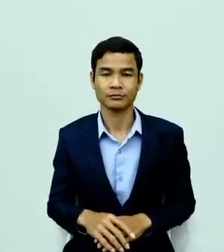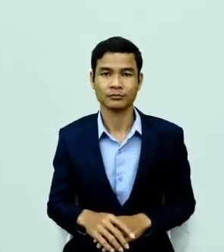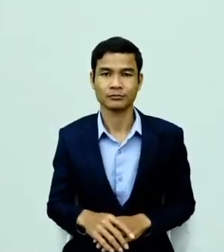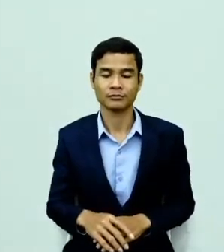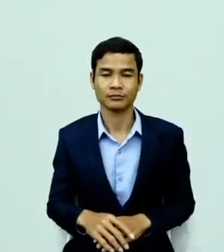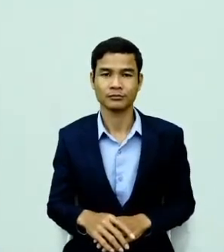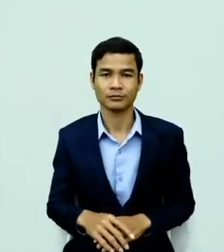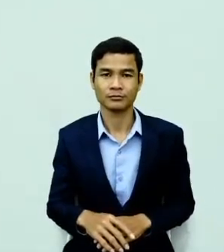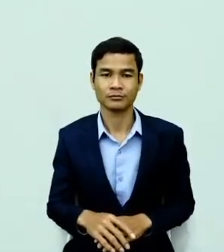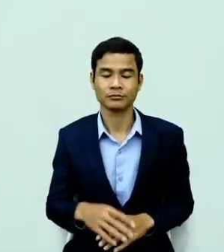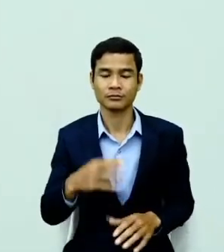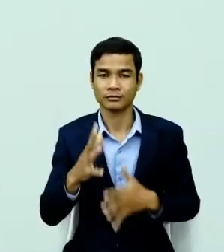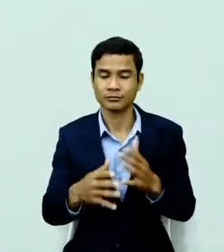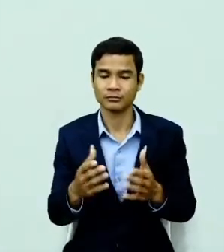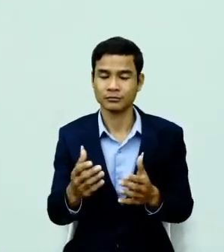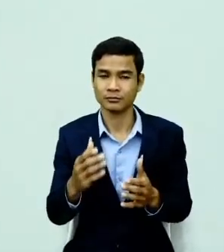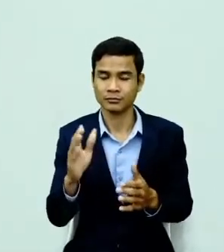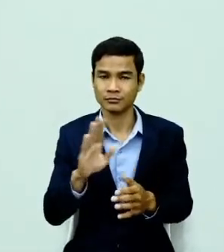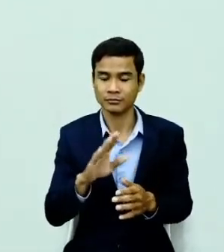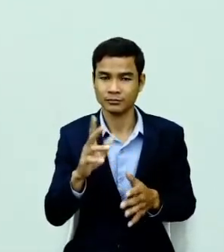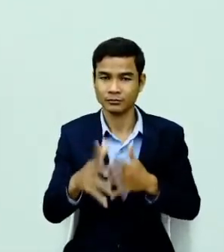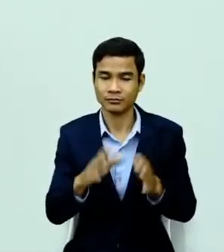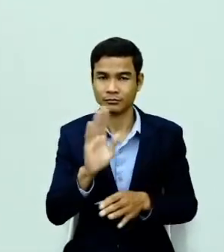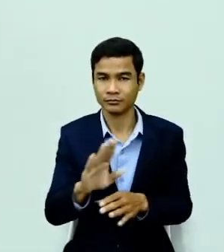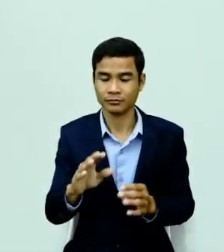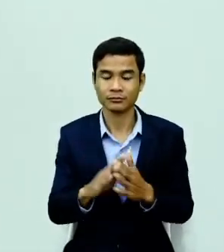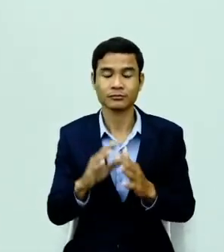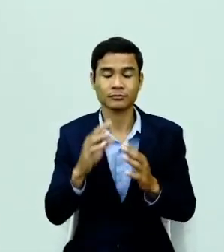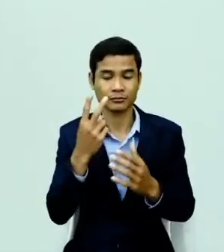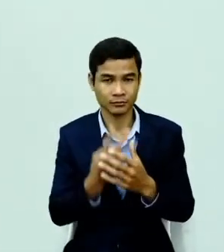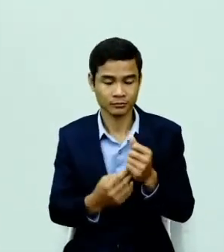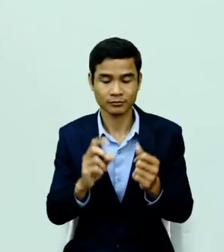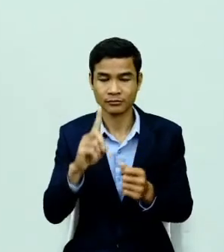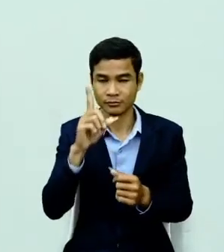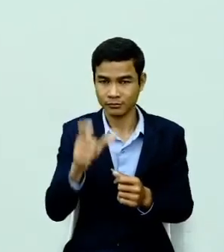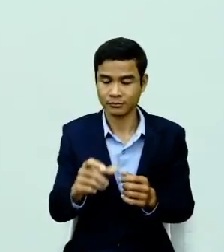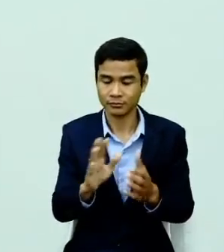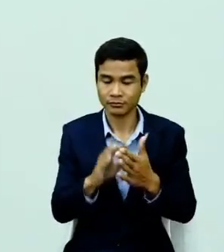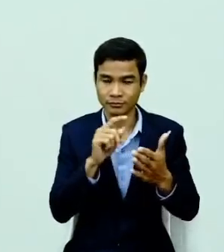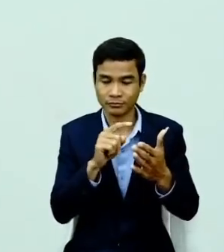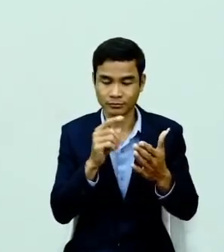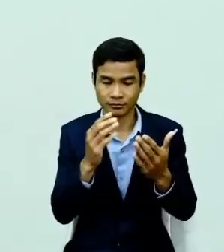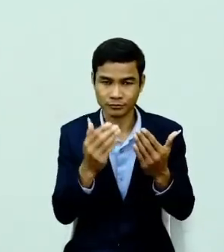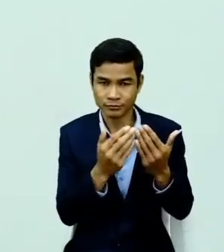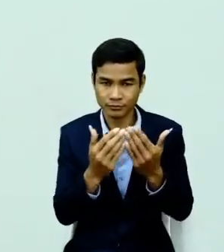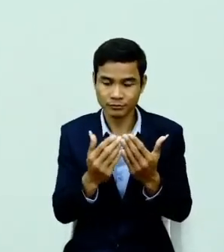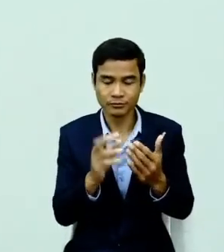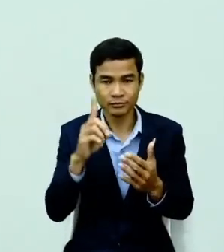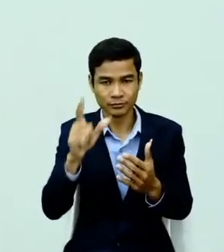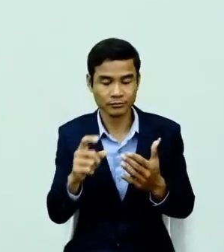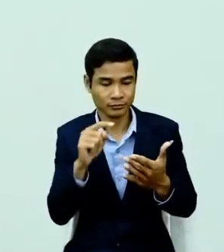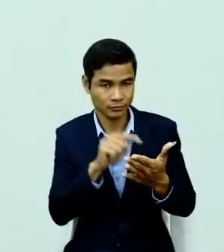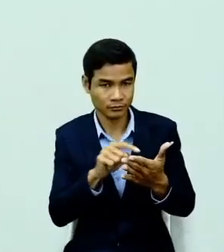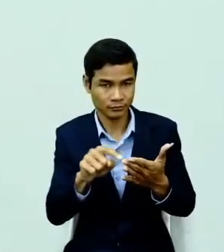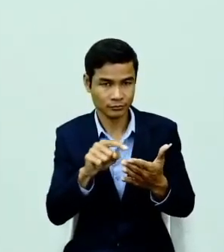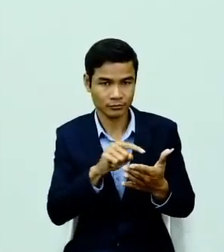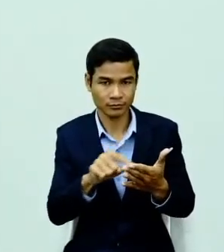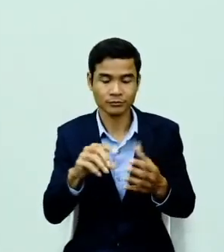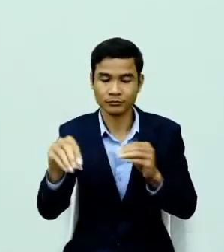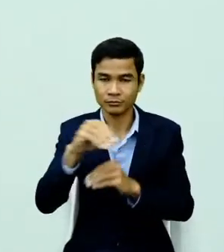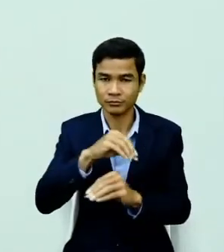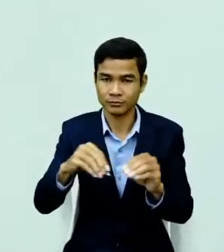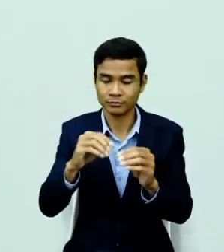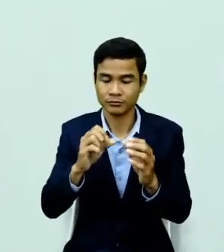កូនកូនត្រៀមខ្លួនអានចាដល់ខ្លួនឯងអានជាដៃគូដល់ម្នាក់ជាអ្នកអានម្នាក់ទៀតជាអ្នកចង្អុលហើយបដូរវិញគ្នាអានម្ដងម្នាក់ចាប់ផ្ដើមអានទាំងអ